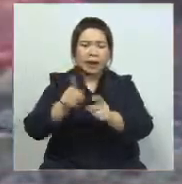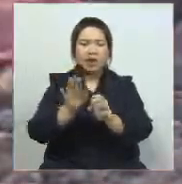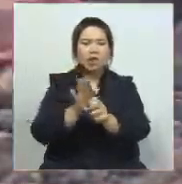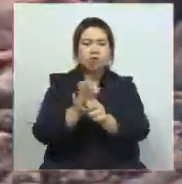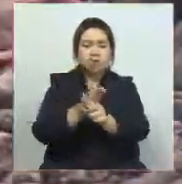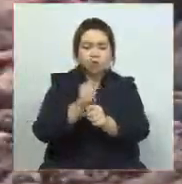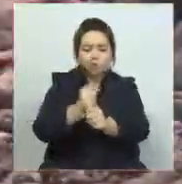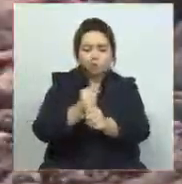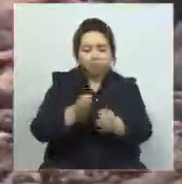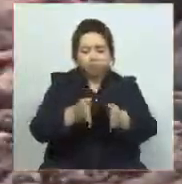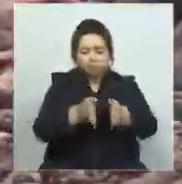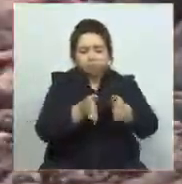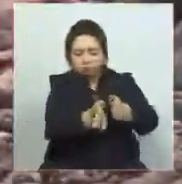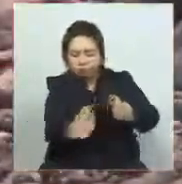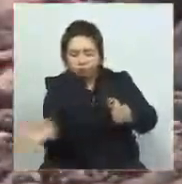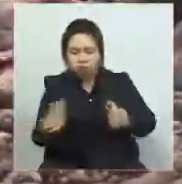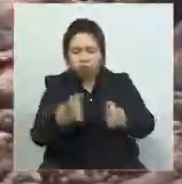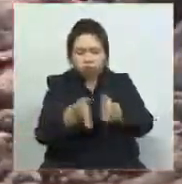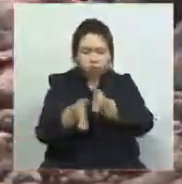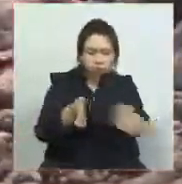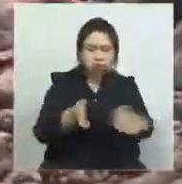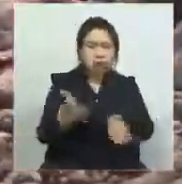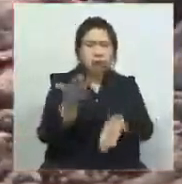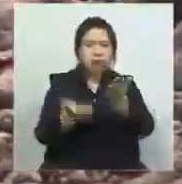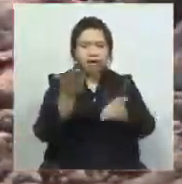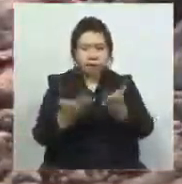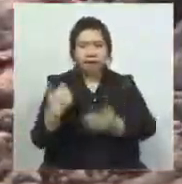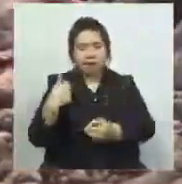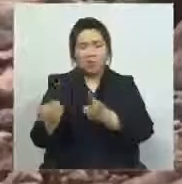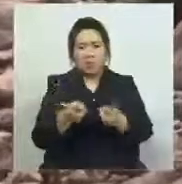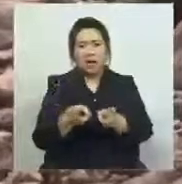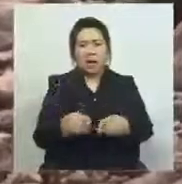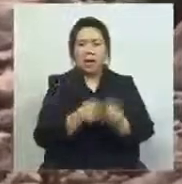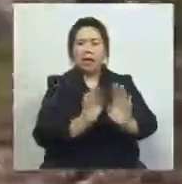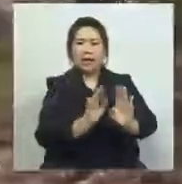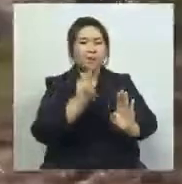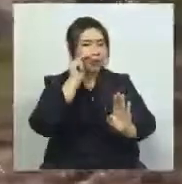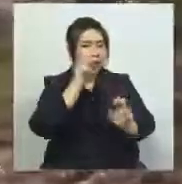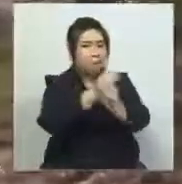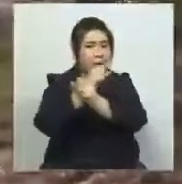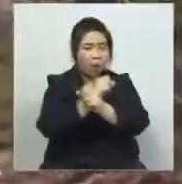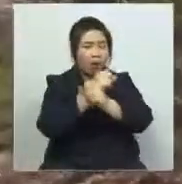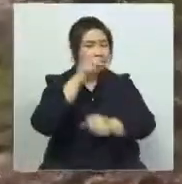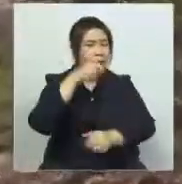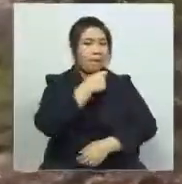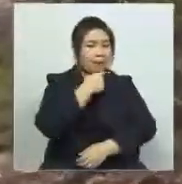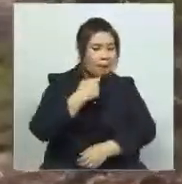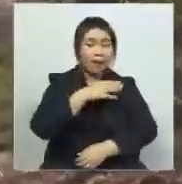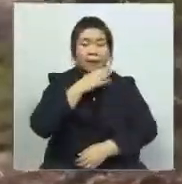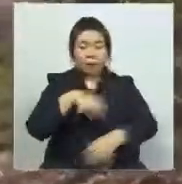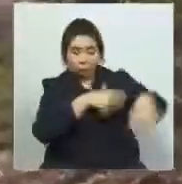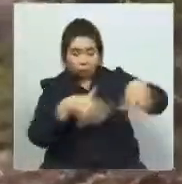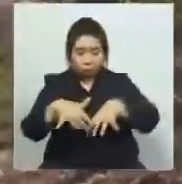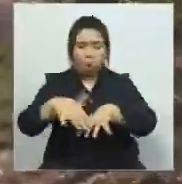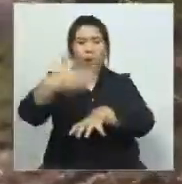เบี่ยงน้ำไปทั้งนู้นทั้งนี้ได้คือหนึ่งการเก็บน้ำไว้ในช่วงดูแล้งสองชะลอน้ำหลากในช่วงดูฝนนี่ประโยชน์แน่นอ